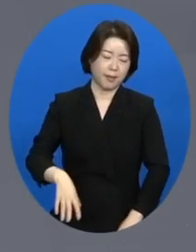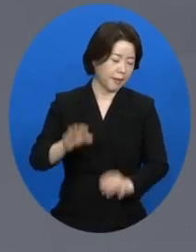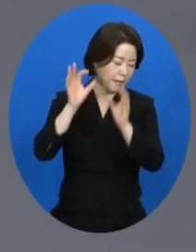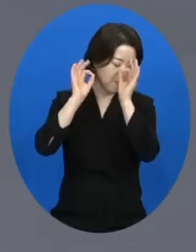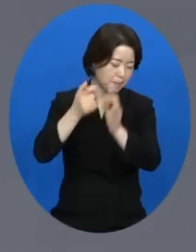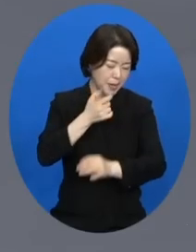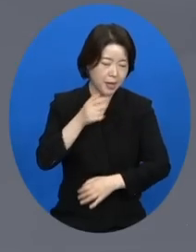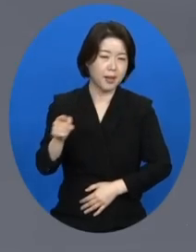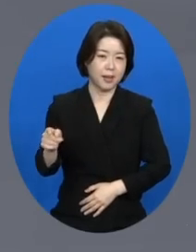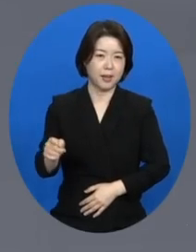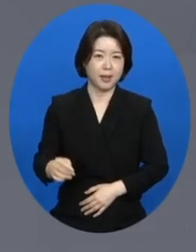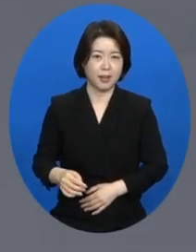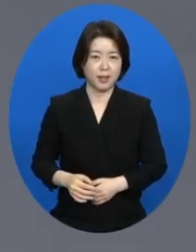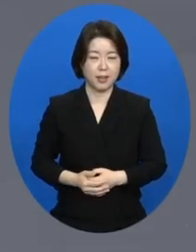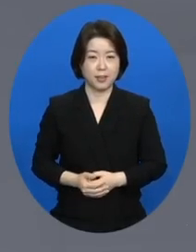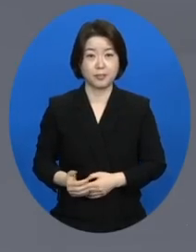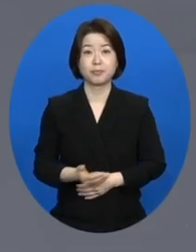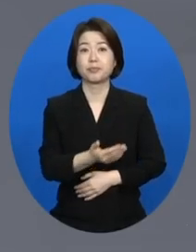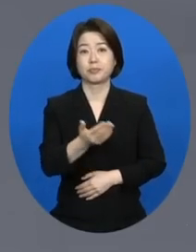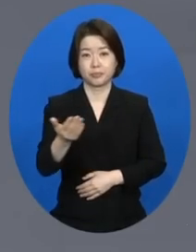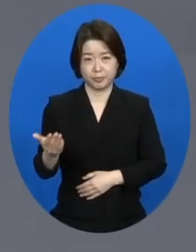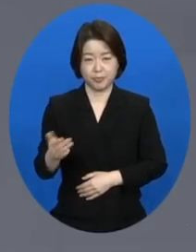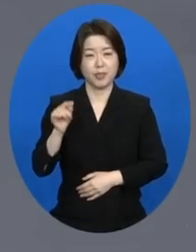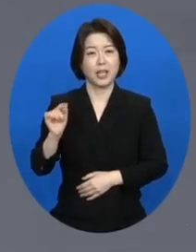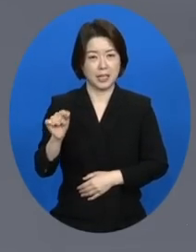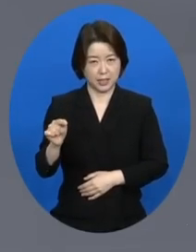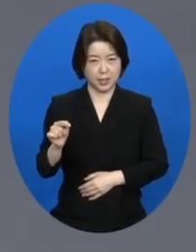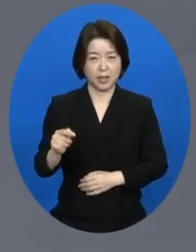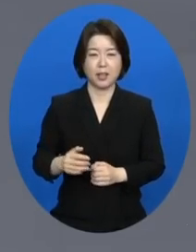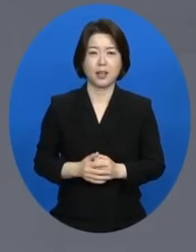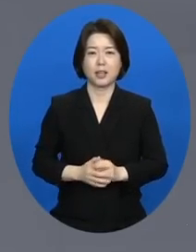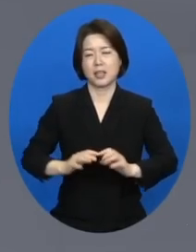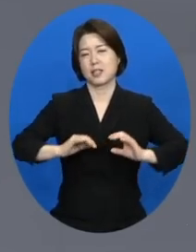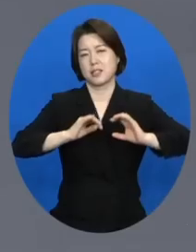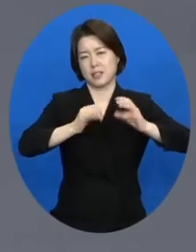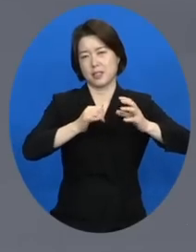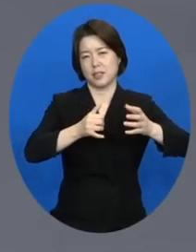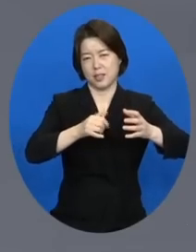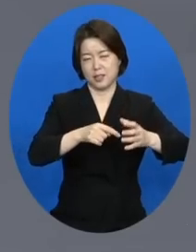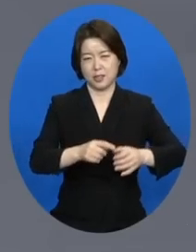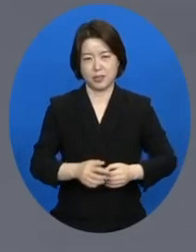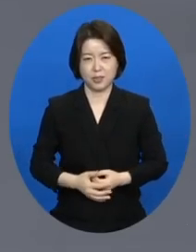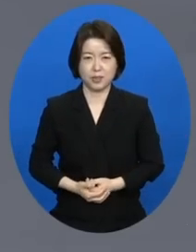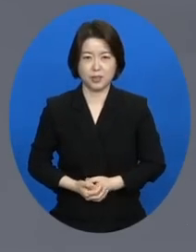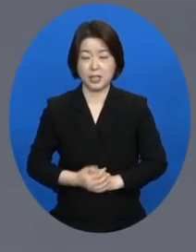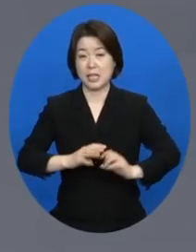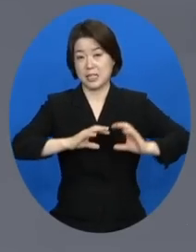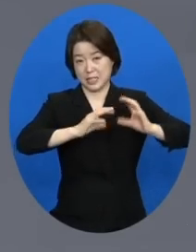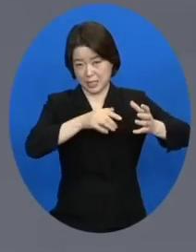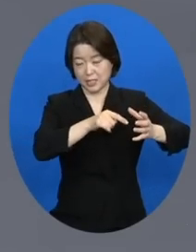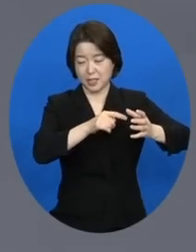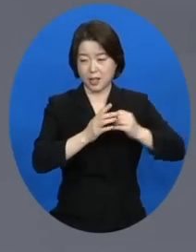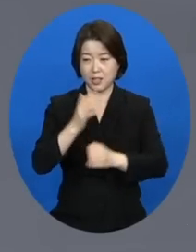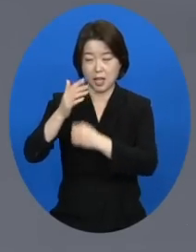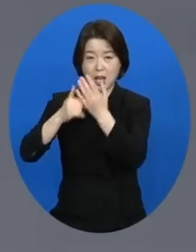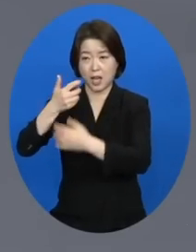것이죠. 여러분, 이것이 이 세상이에요. 세상은 하나님의 꿈에 관심이